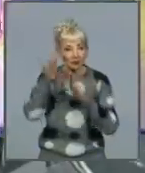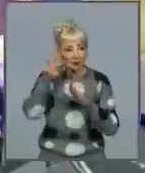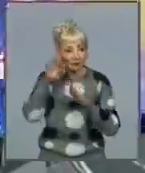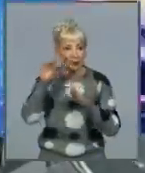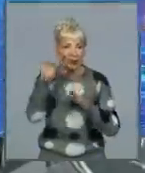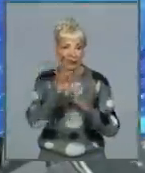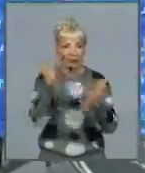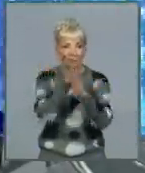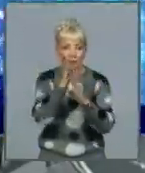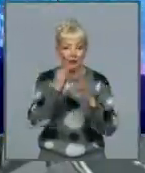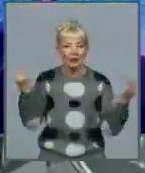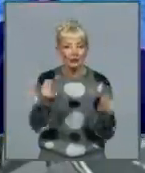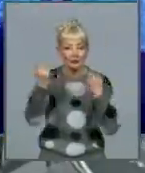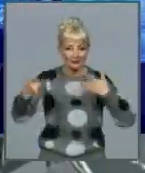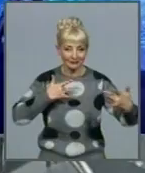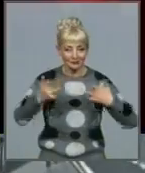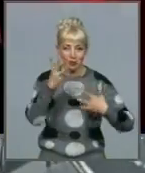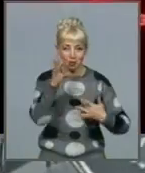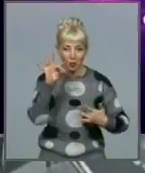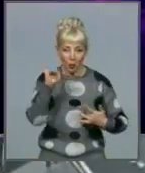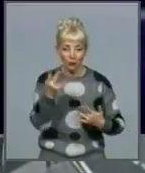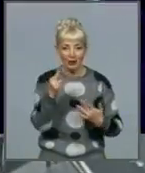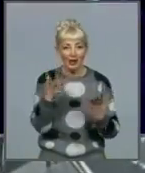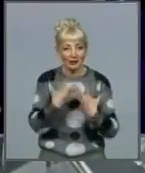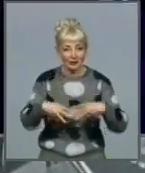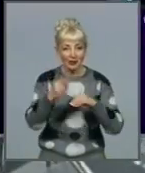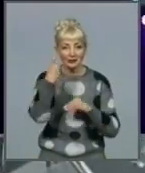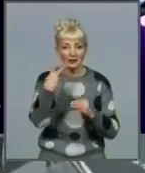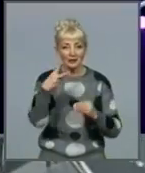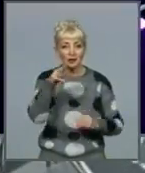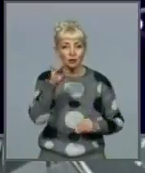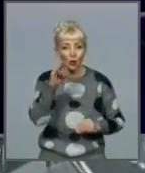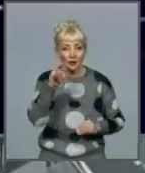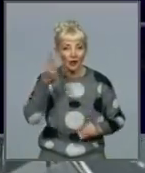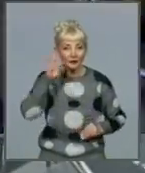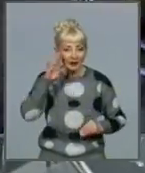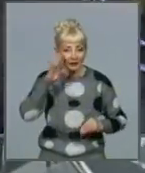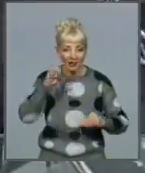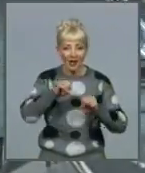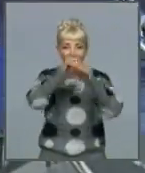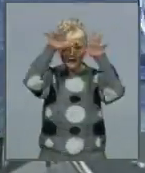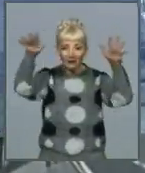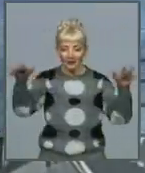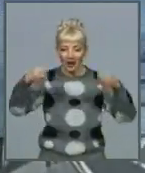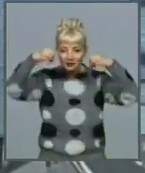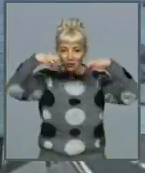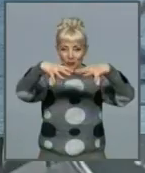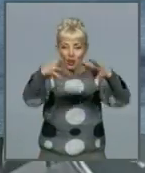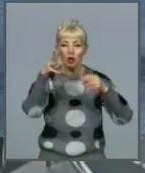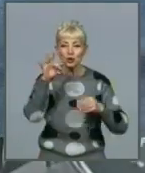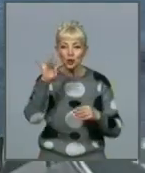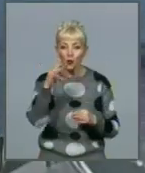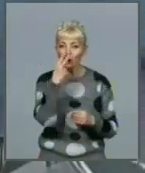і феєричне шоу для всієї родини. У 120 тоннах води в обрамленні світломузичних фонтанів і лазерного шоу ви побачите феєричне дійство з